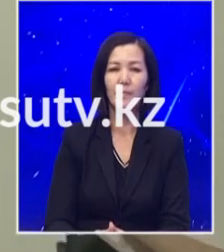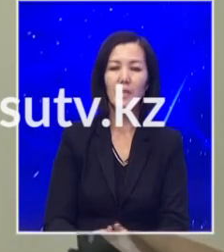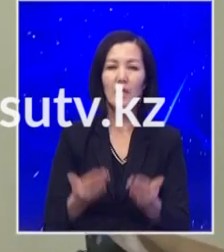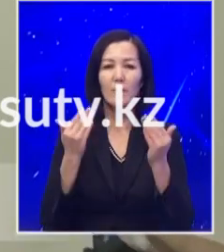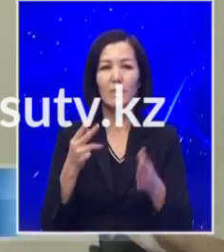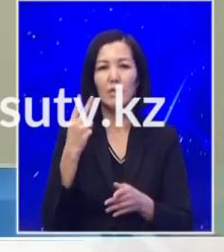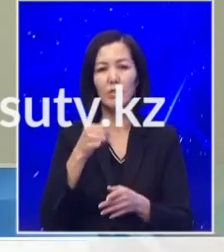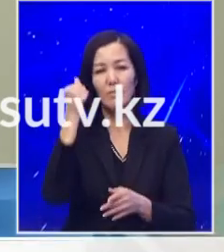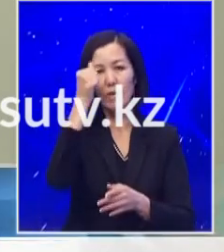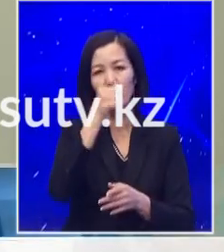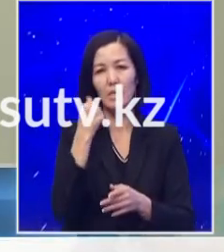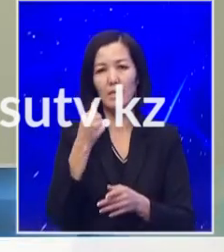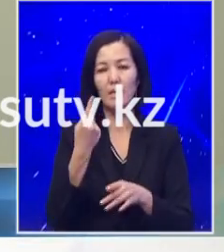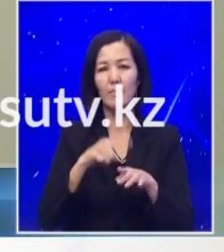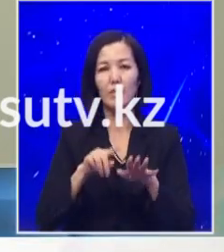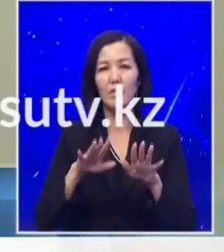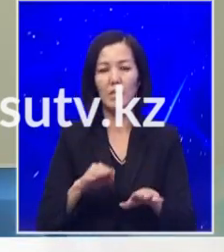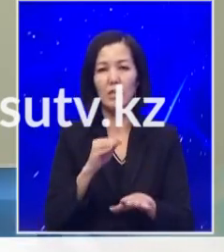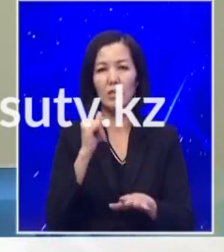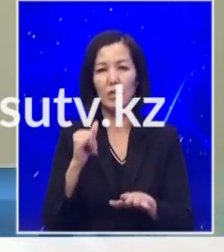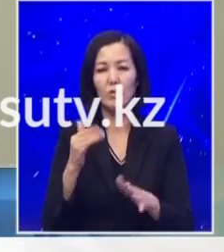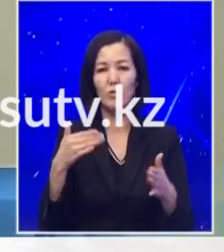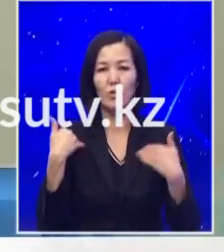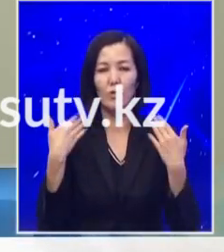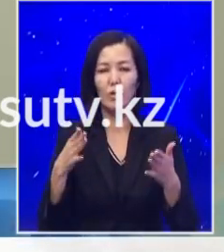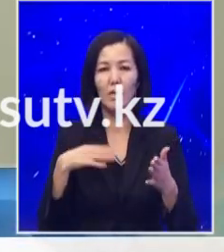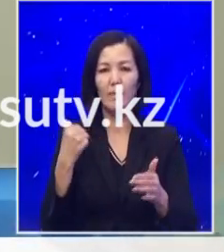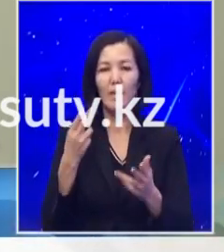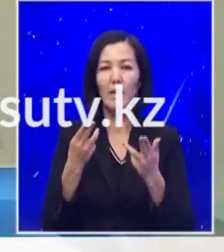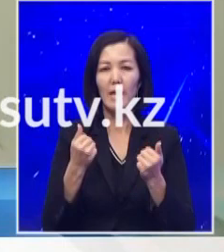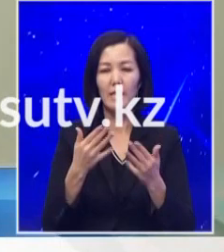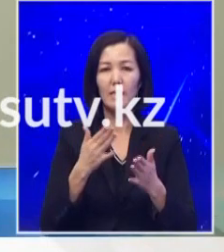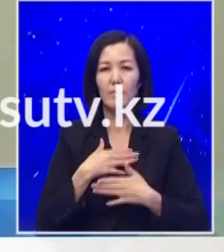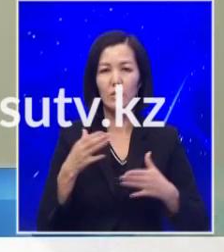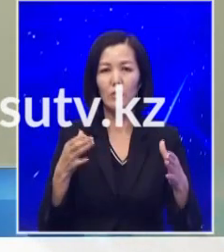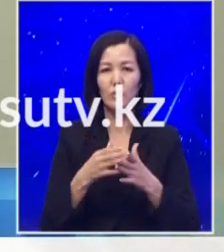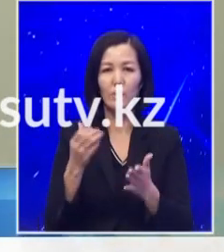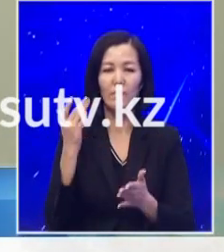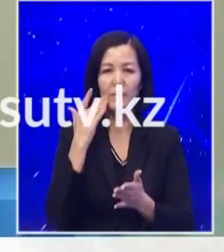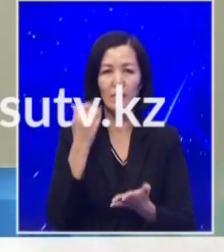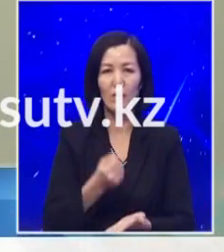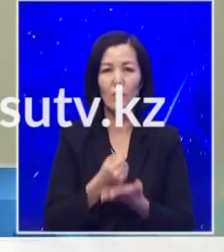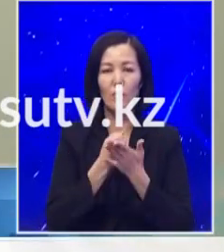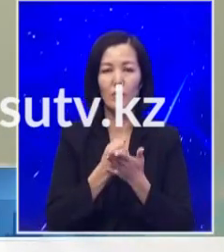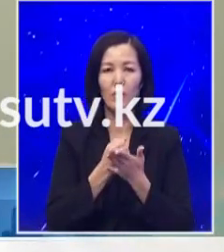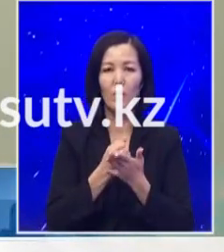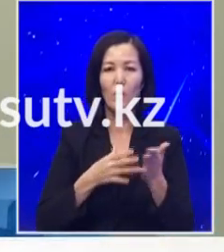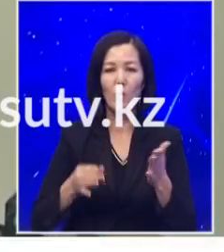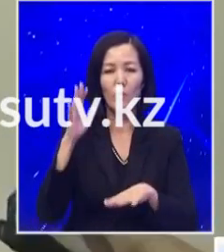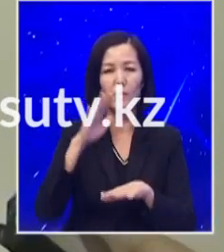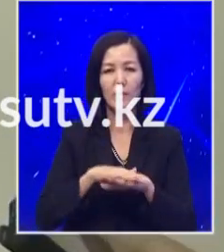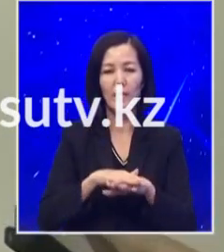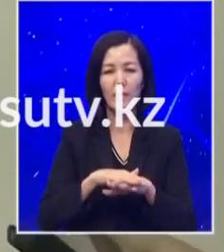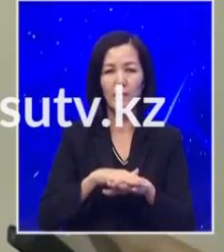Биылғы 20 жылдығымызға орай бірінші кезекте жетісулықтарды құттықтағым келеді. Әрине, біздің ұжымға үнемі қолдау көрсетіп отыратын аймақ басшысы